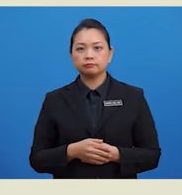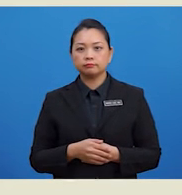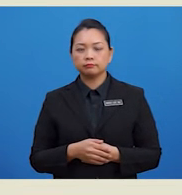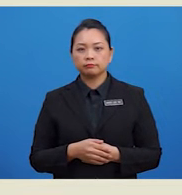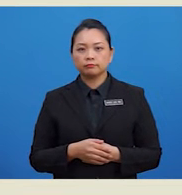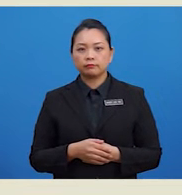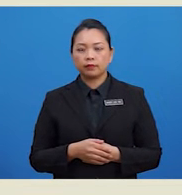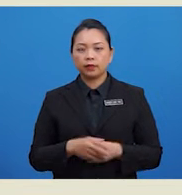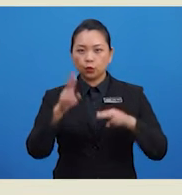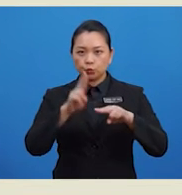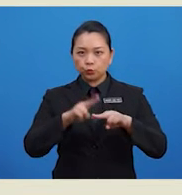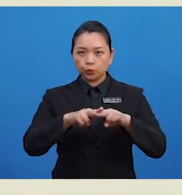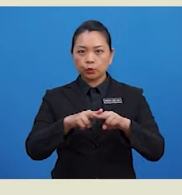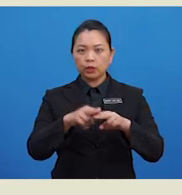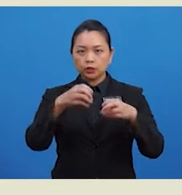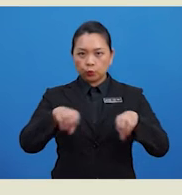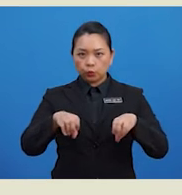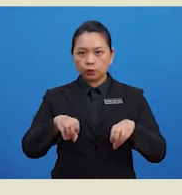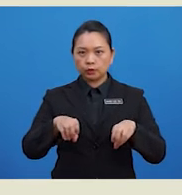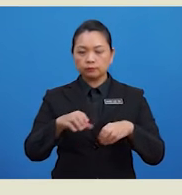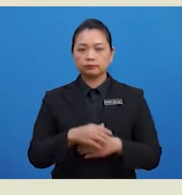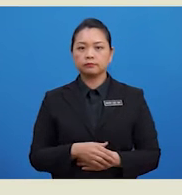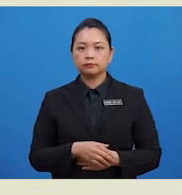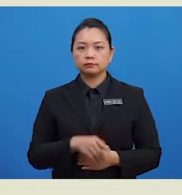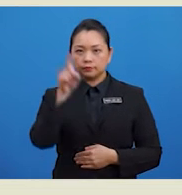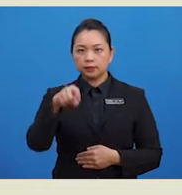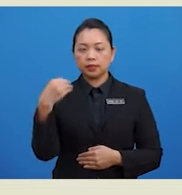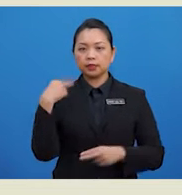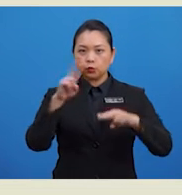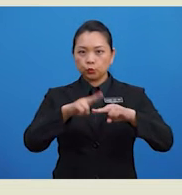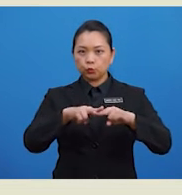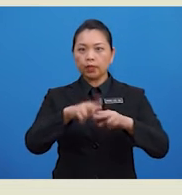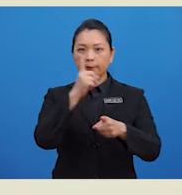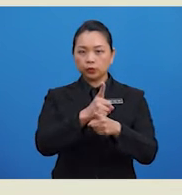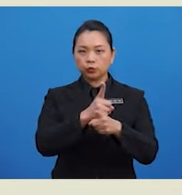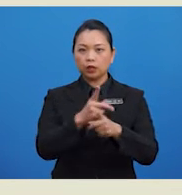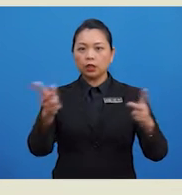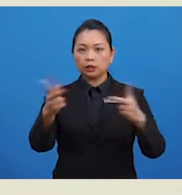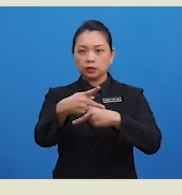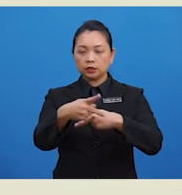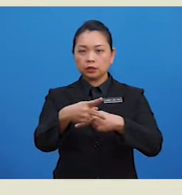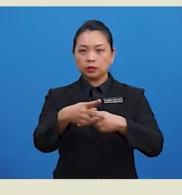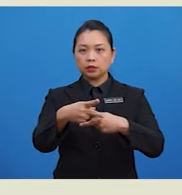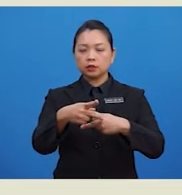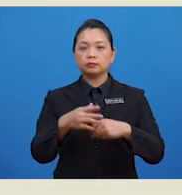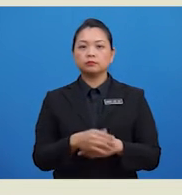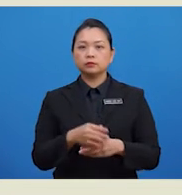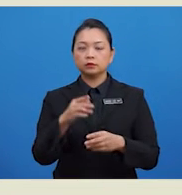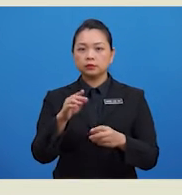Kedudukan telur mestilah berada dalam kedudukan yang betul dan bekas telur tetasan perlu